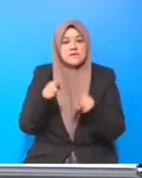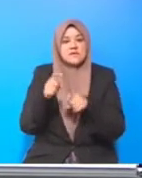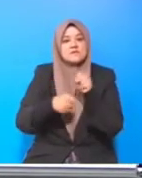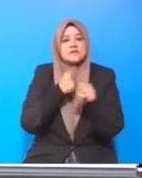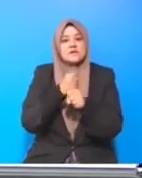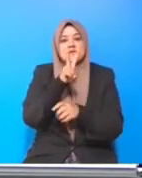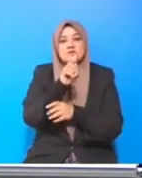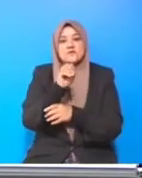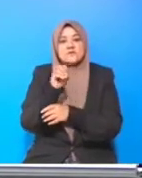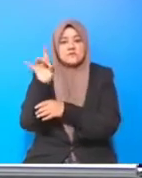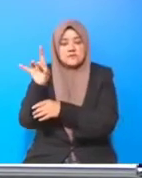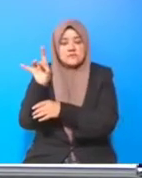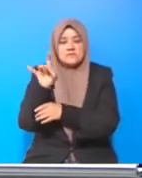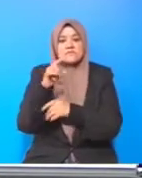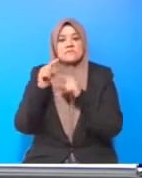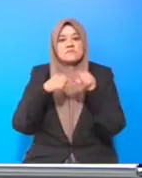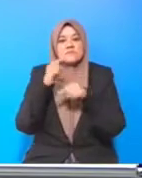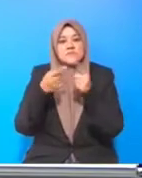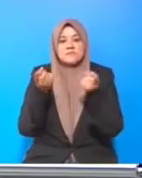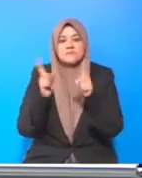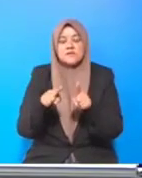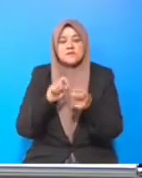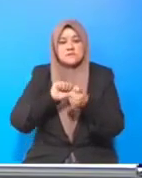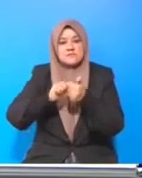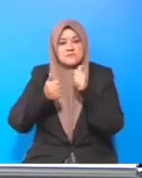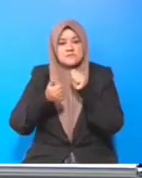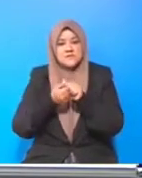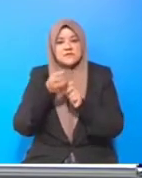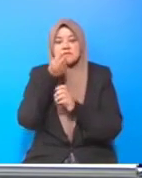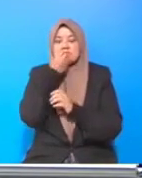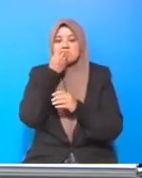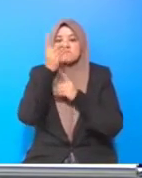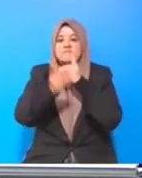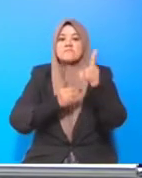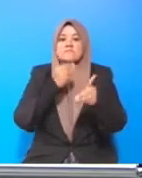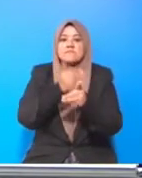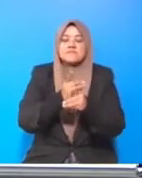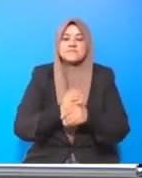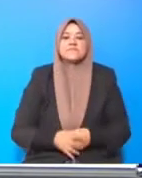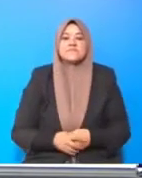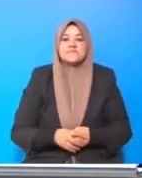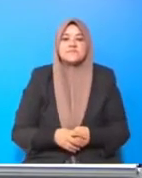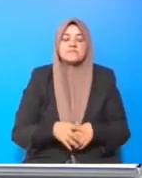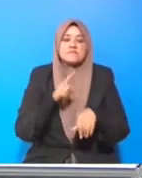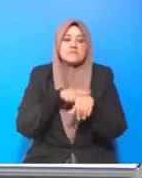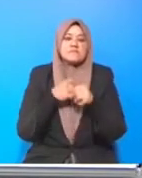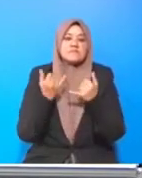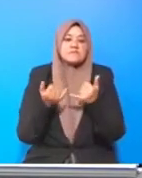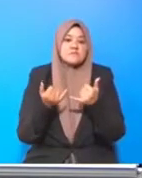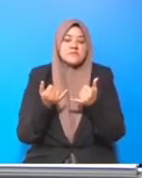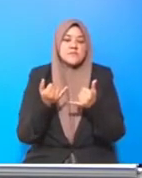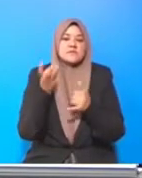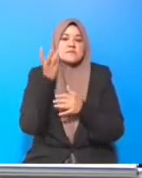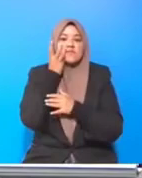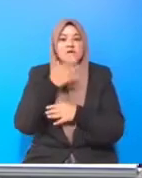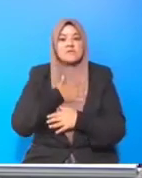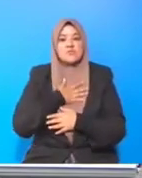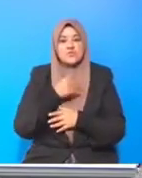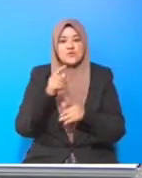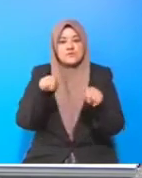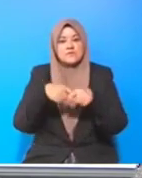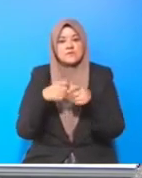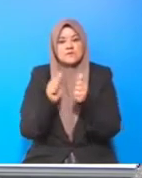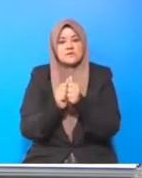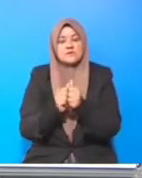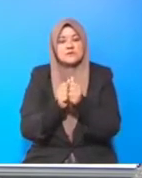berlaku pada tahun 2008 apabila berlaku krisis makanan dunia Pada masa ini beras putih tempatan